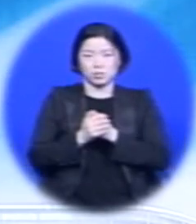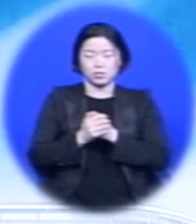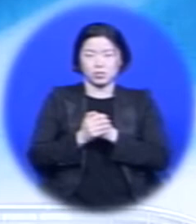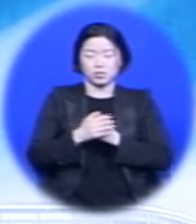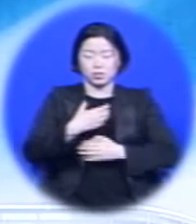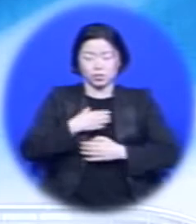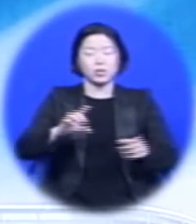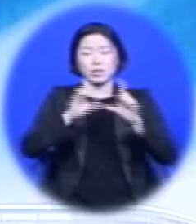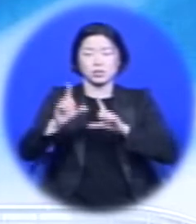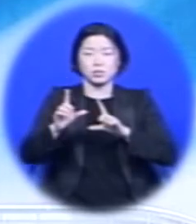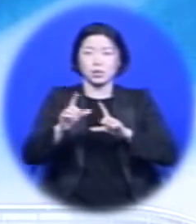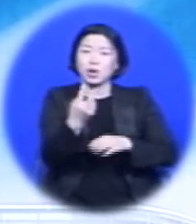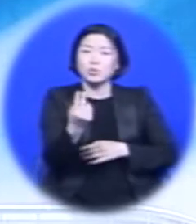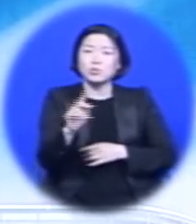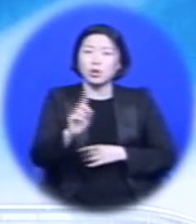자유예요?